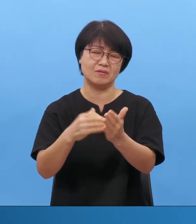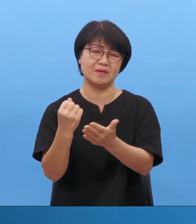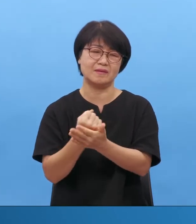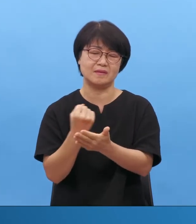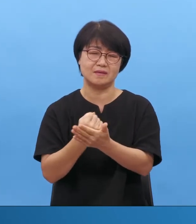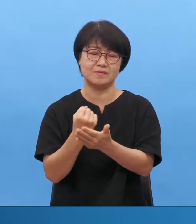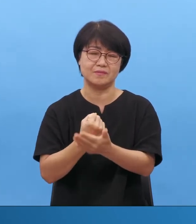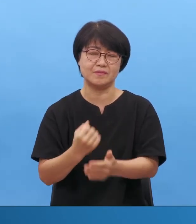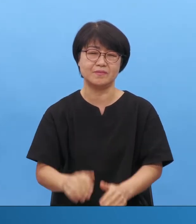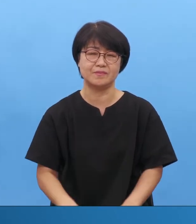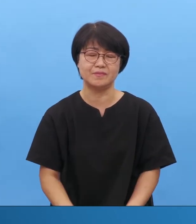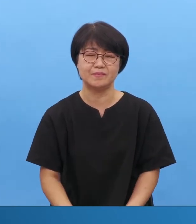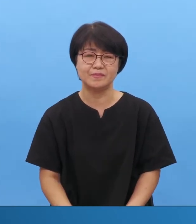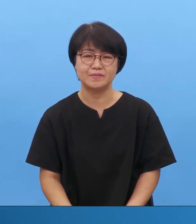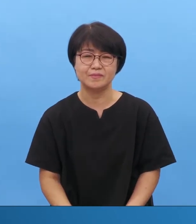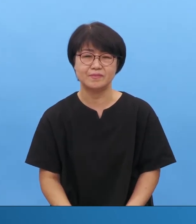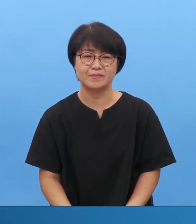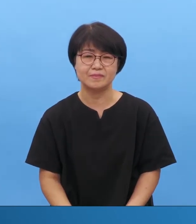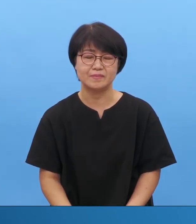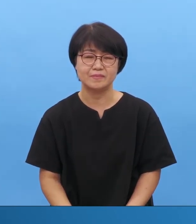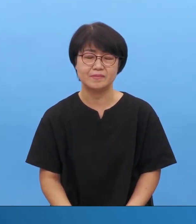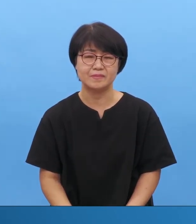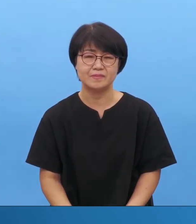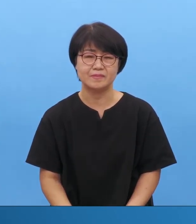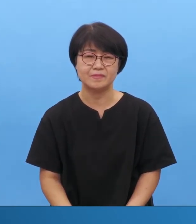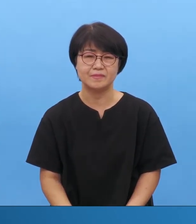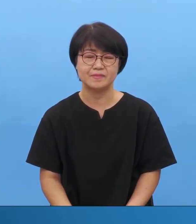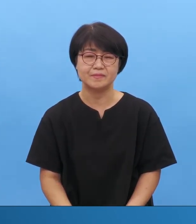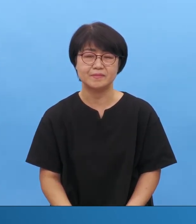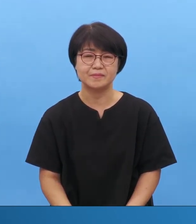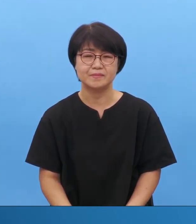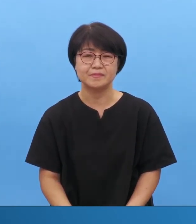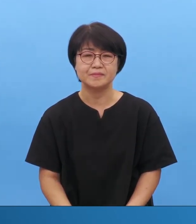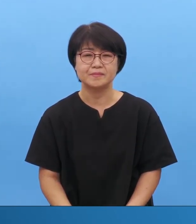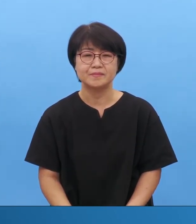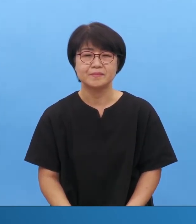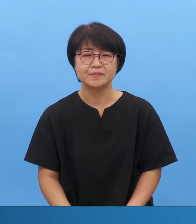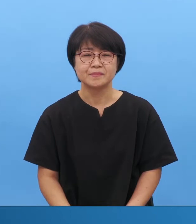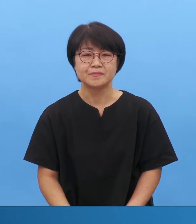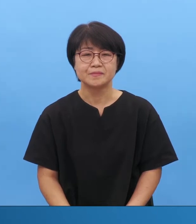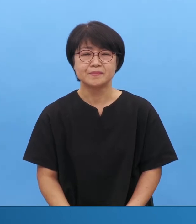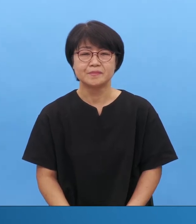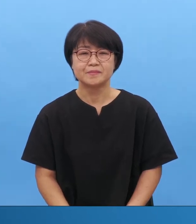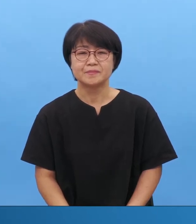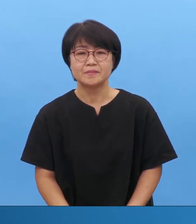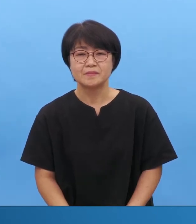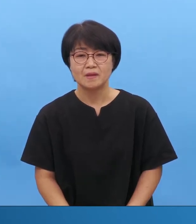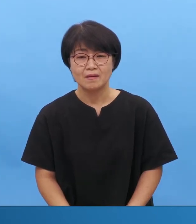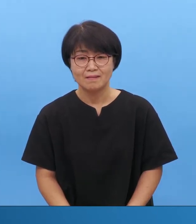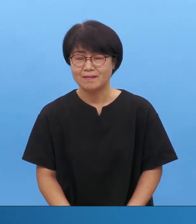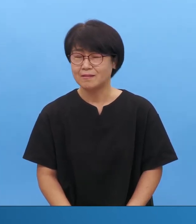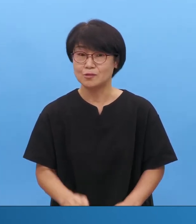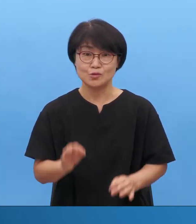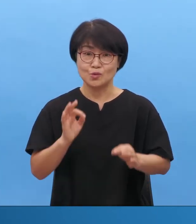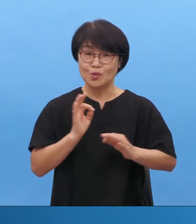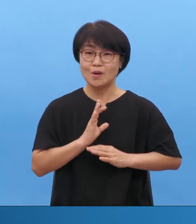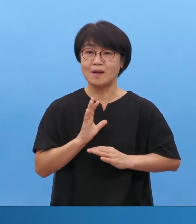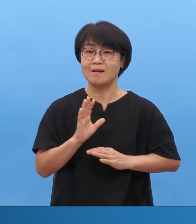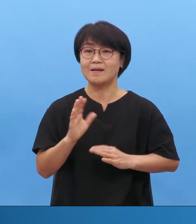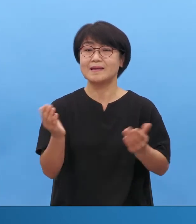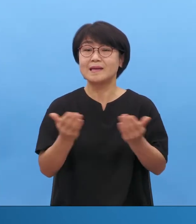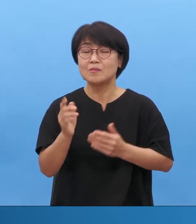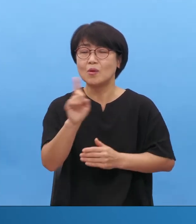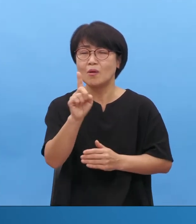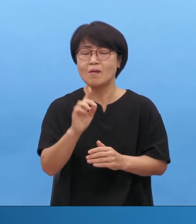그 뒤에 말이죠. 이 제자들이 일어나서 복음 운동을 계속하는 거예요. But it was after his passing that